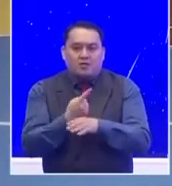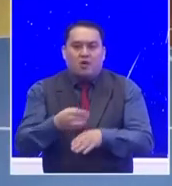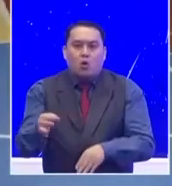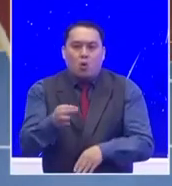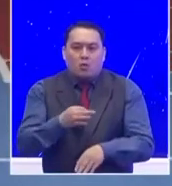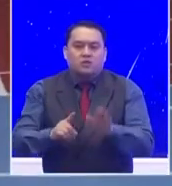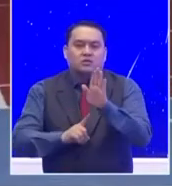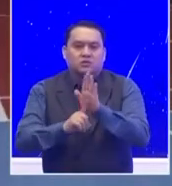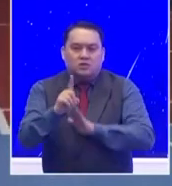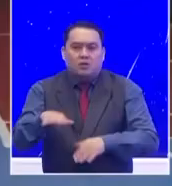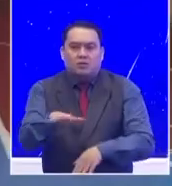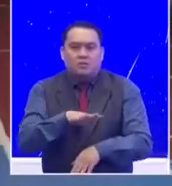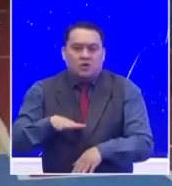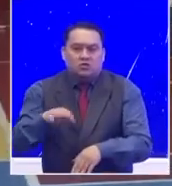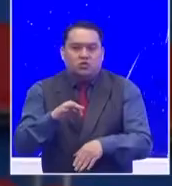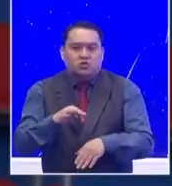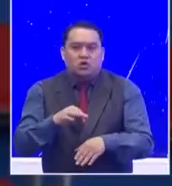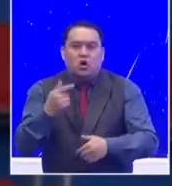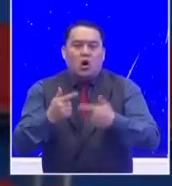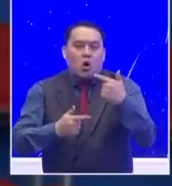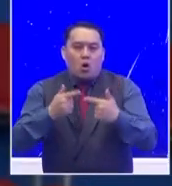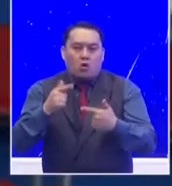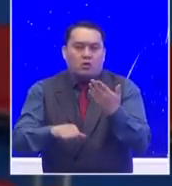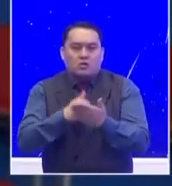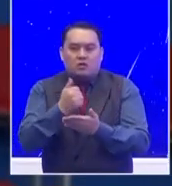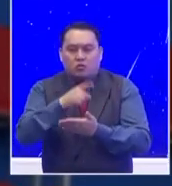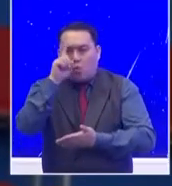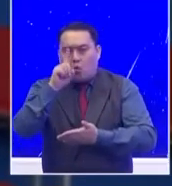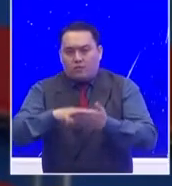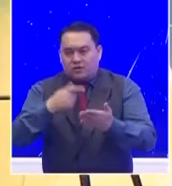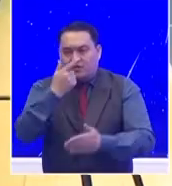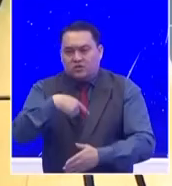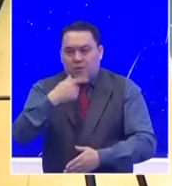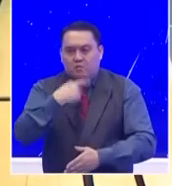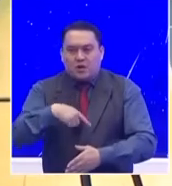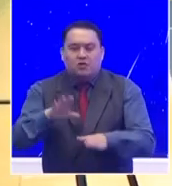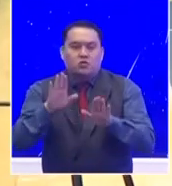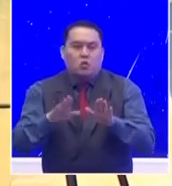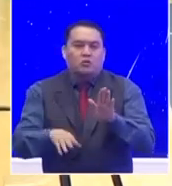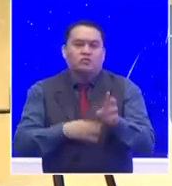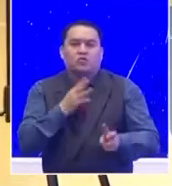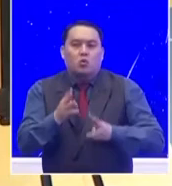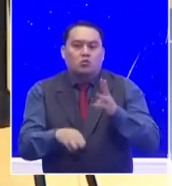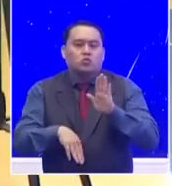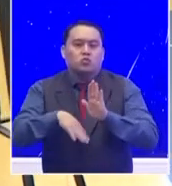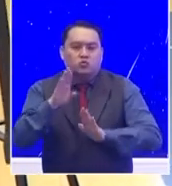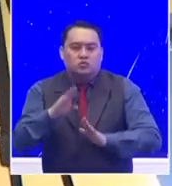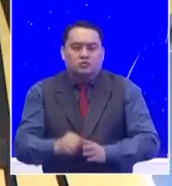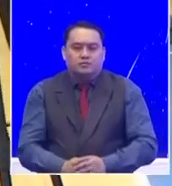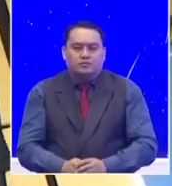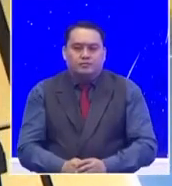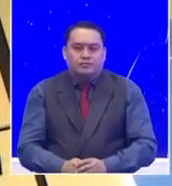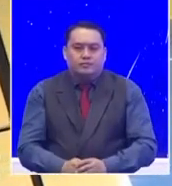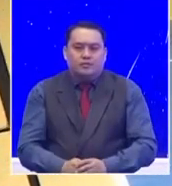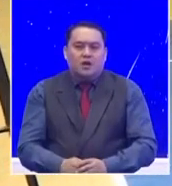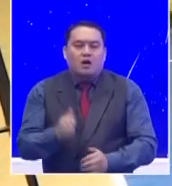только стартовал. На площадке царит жесткая конкуренция. Главное не терять уверенности в себе и стремиться только к высшим результатам, признаются участники. Порой